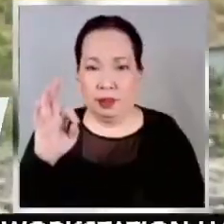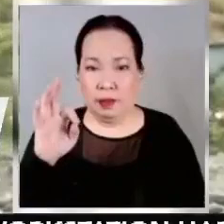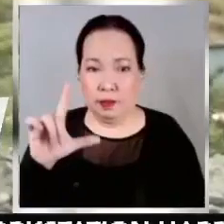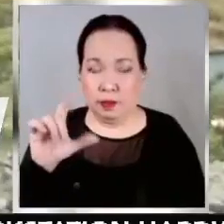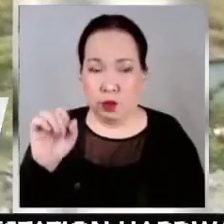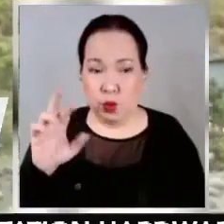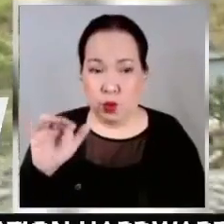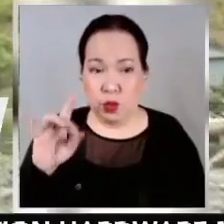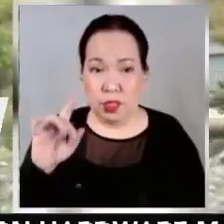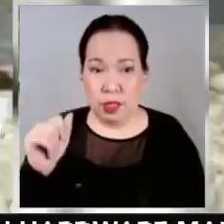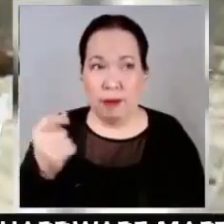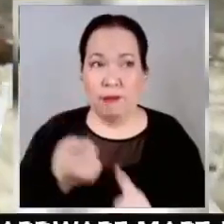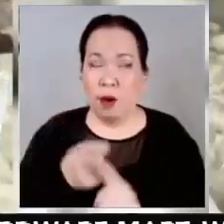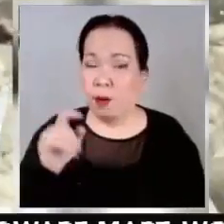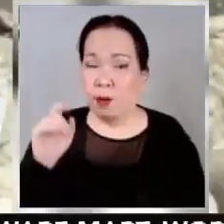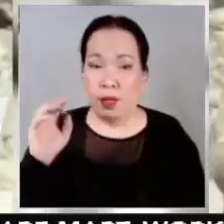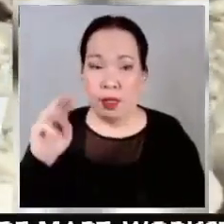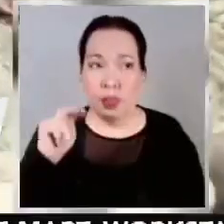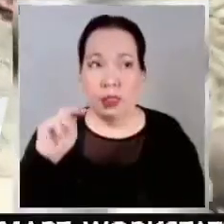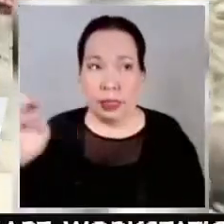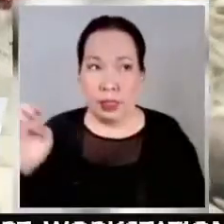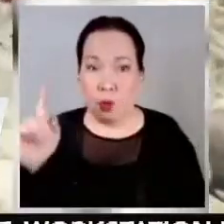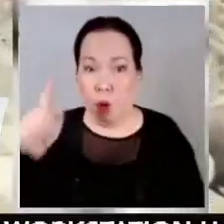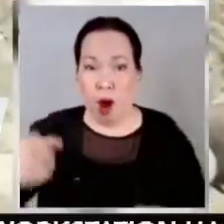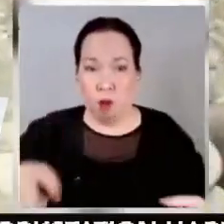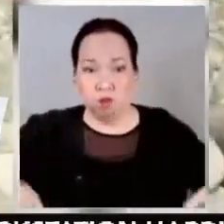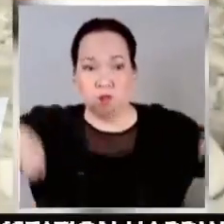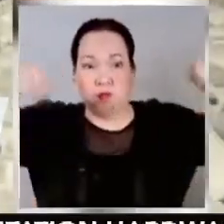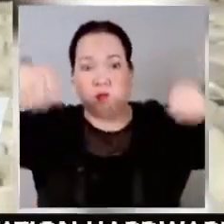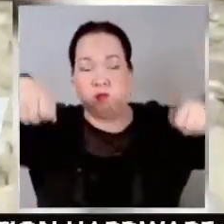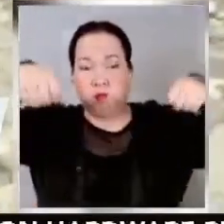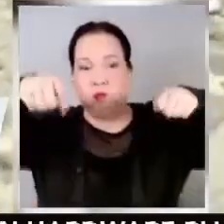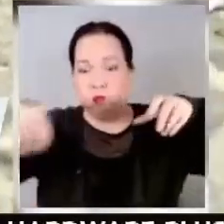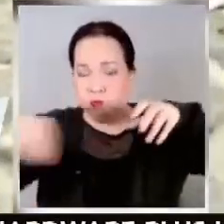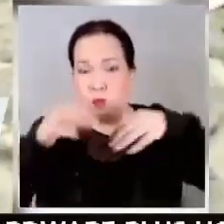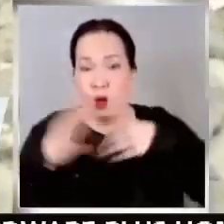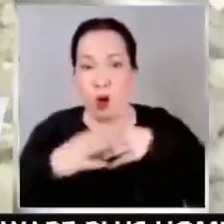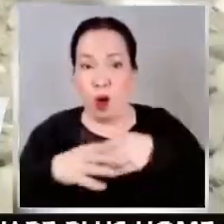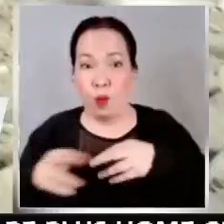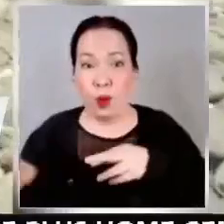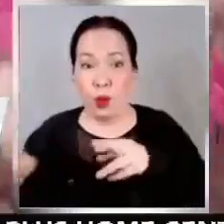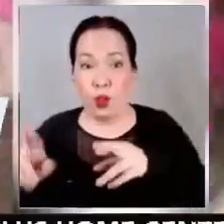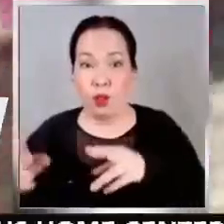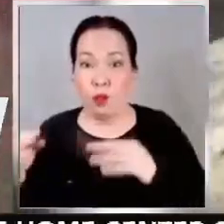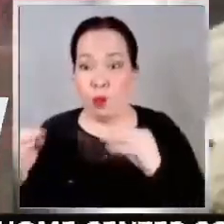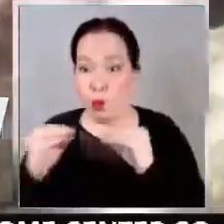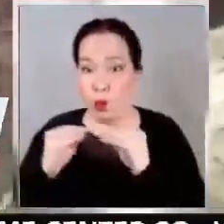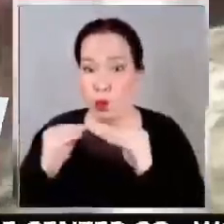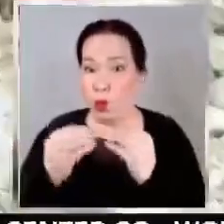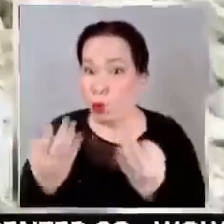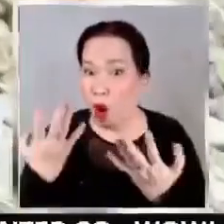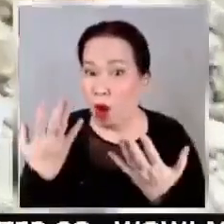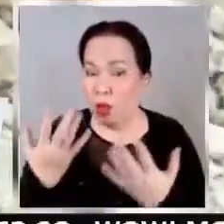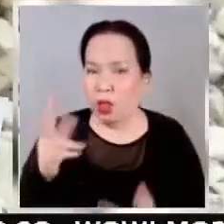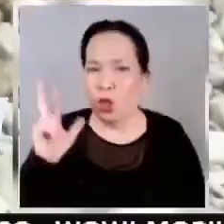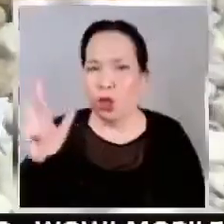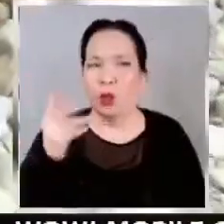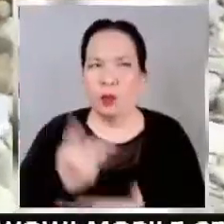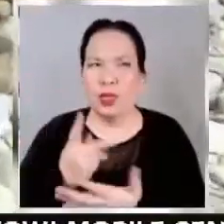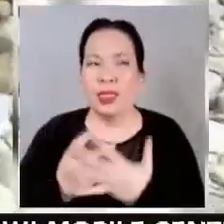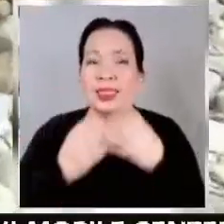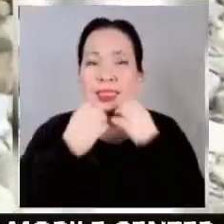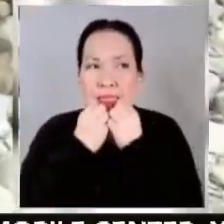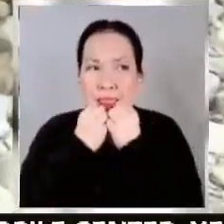Ecija. Sa kada sako ng batong mapupulot sa tabing ilog, kapalit nito 30 pesos na malaking bagay na raw sa